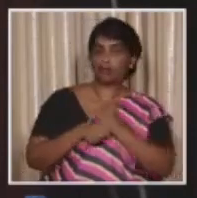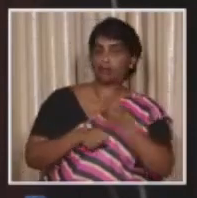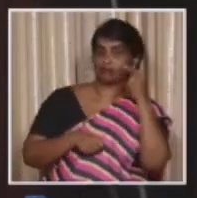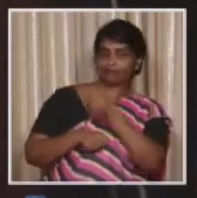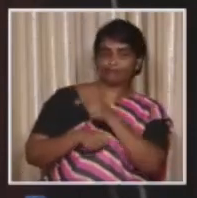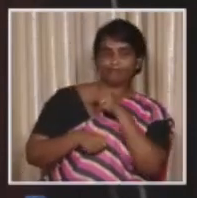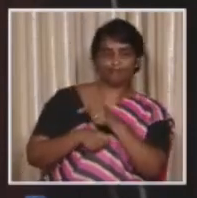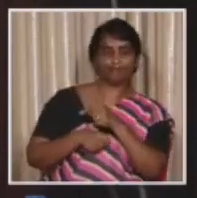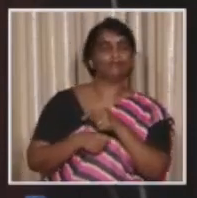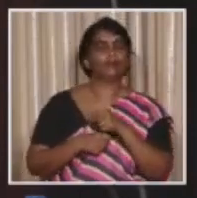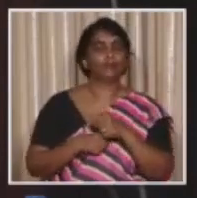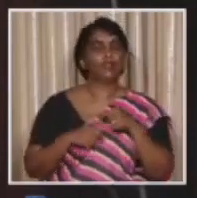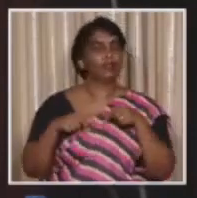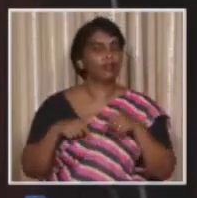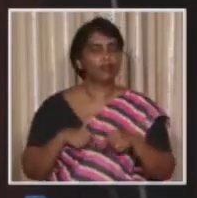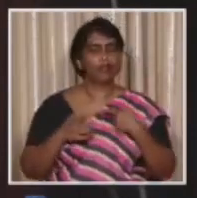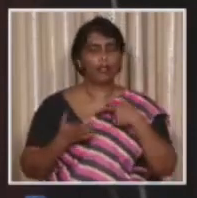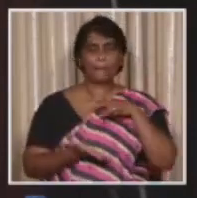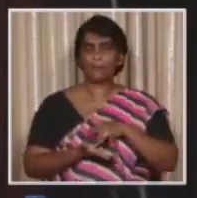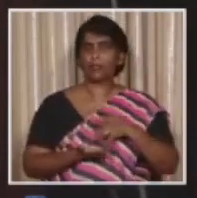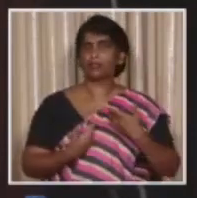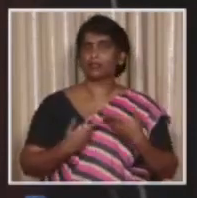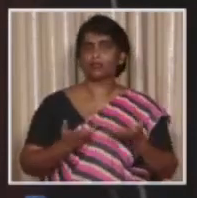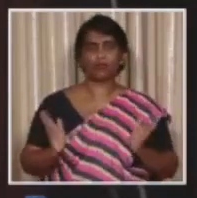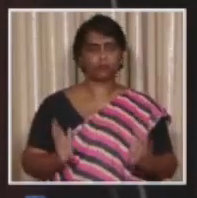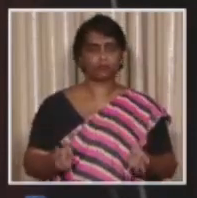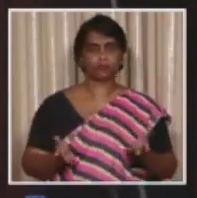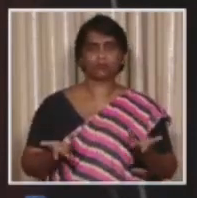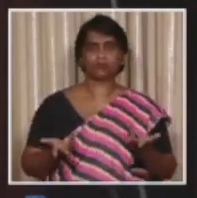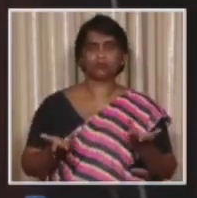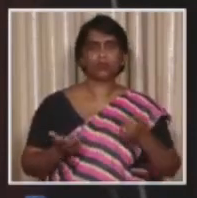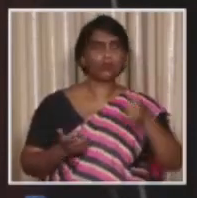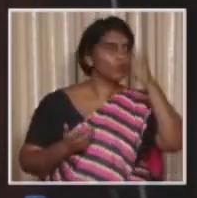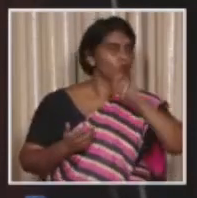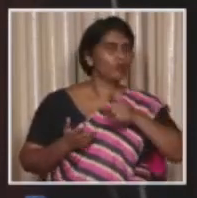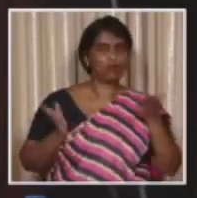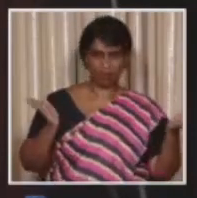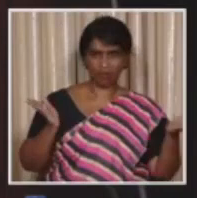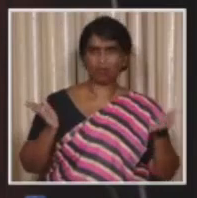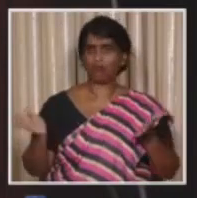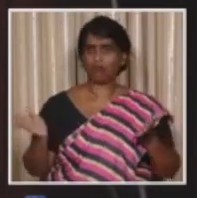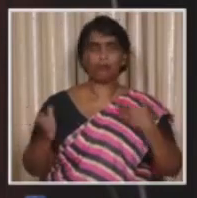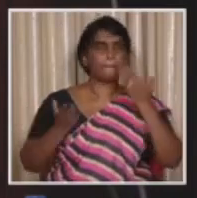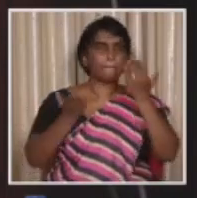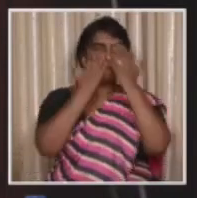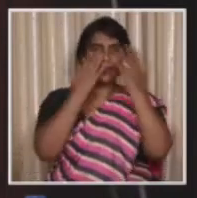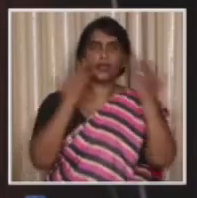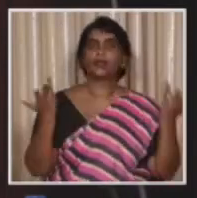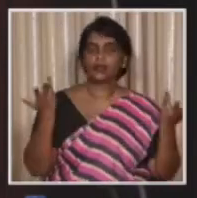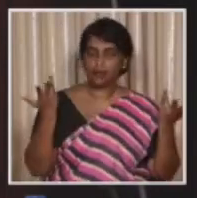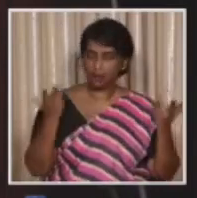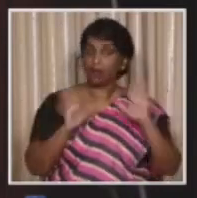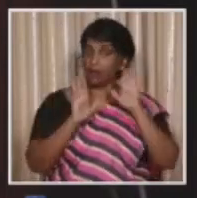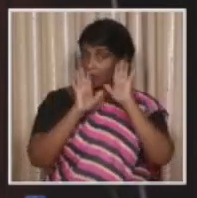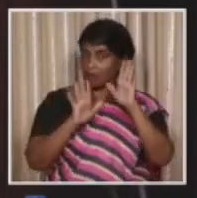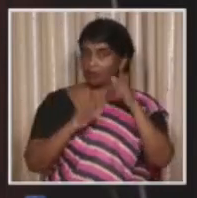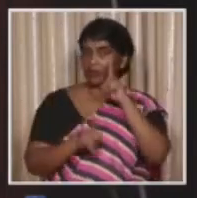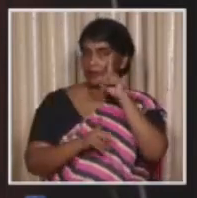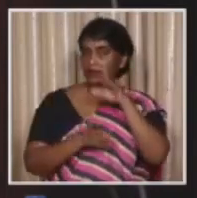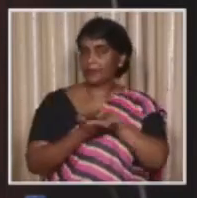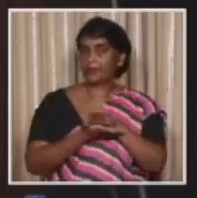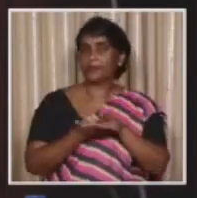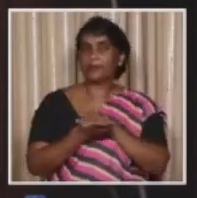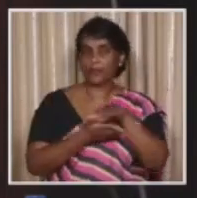ඇතම් අයට දික් කරනවා දැන් මේ අතරමැද ඉන්න අපිට තේරෙන්නේ මොකාද හොරකම් කරලා තියෙන්නේ කියලා පේන්නේ නැහැ හැබැයි එක දෙයක් පැහැදිලි